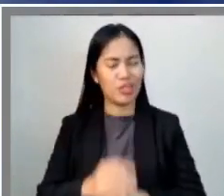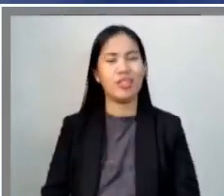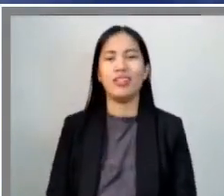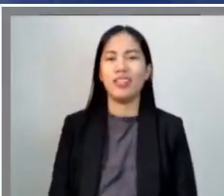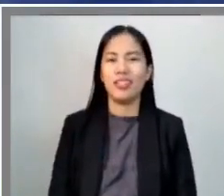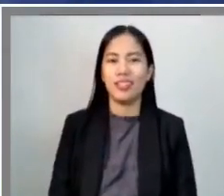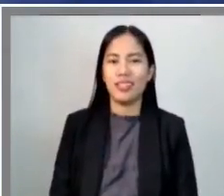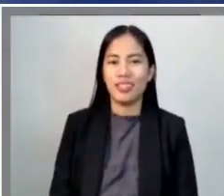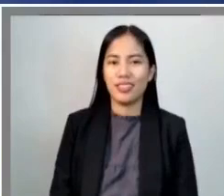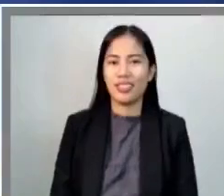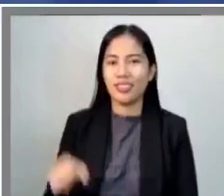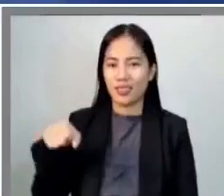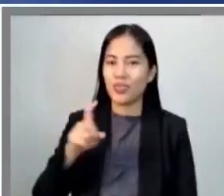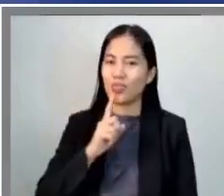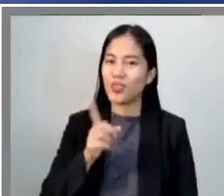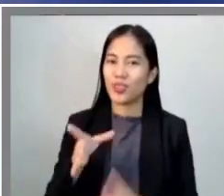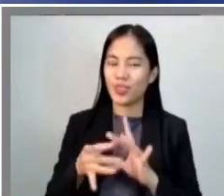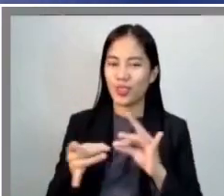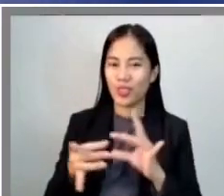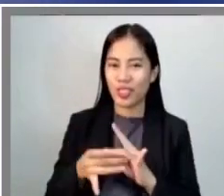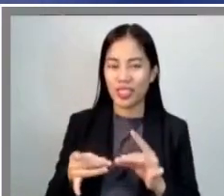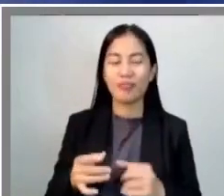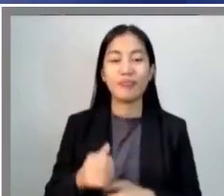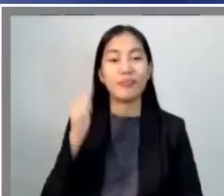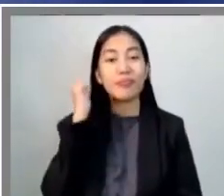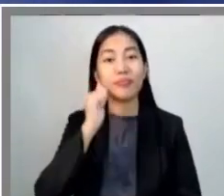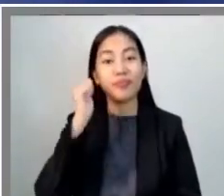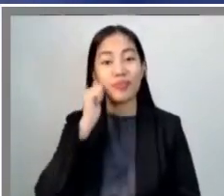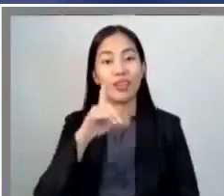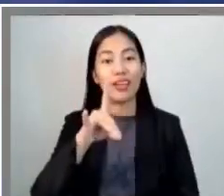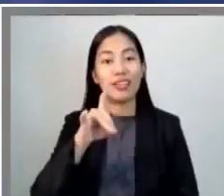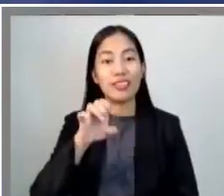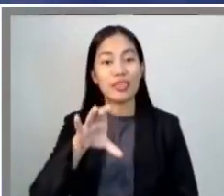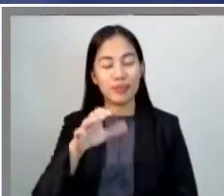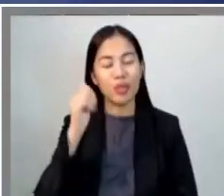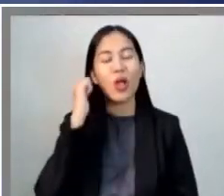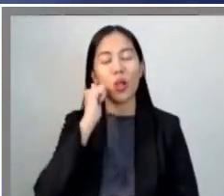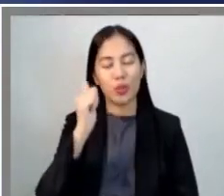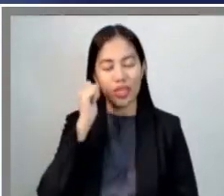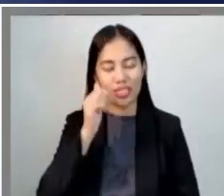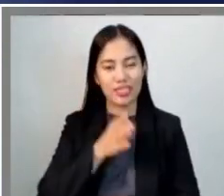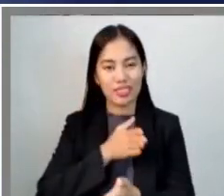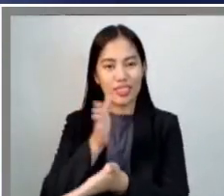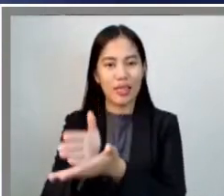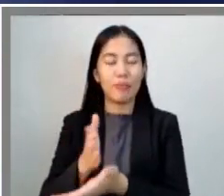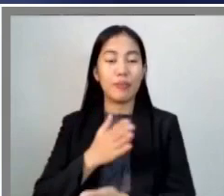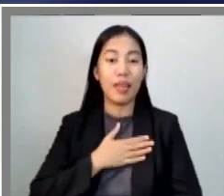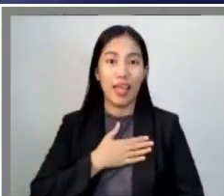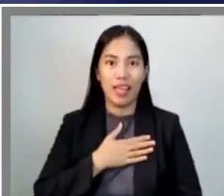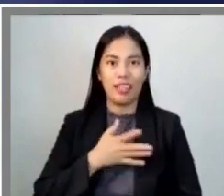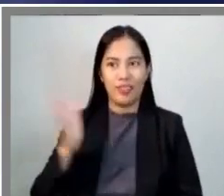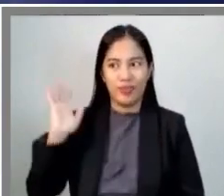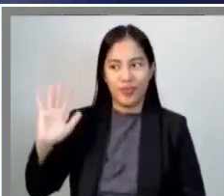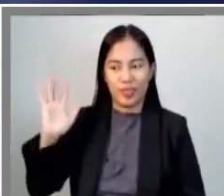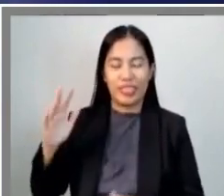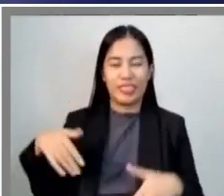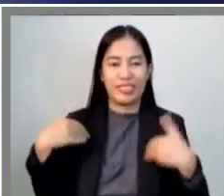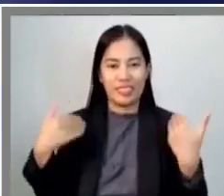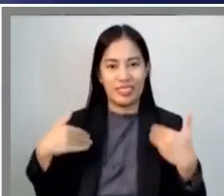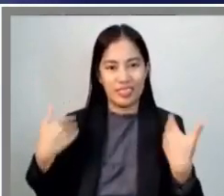to. Tuwing December, parati kami dyan. Dati, nung kabataan ko, nagtataguan sa Wright Park. Pamipamilya